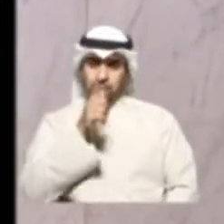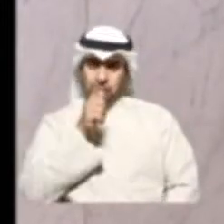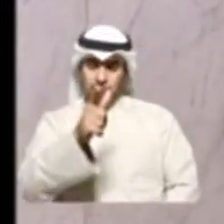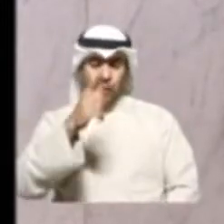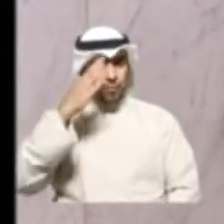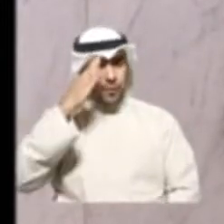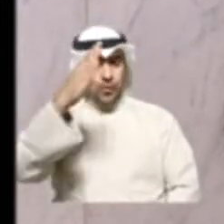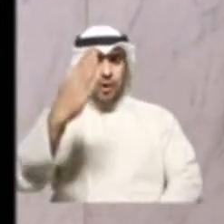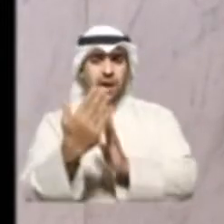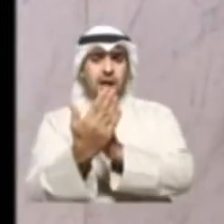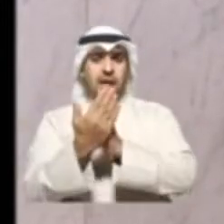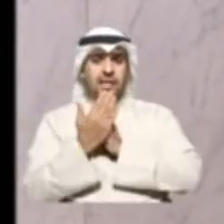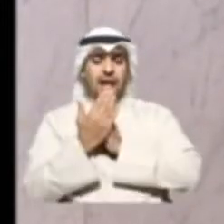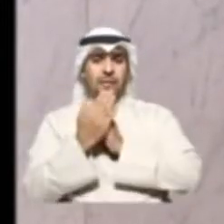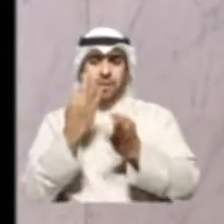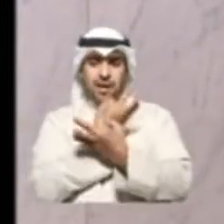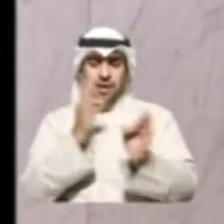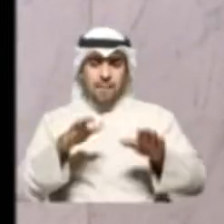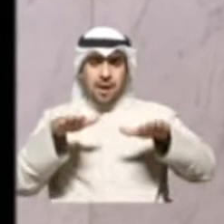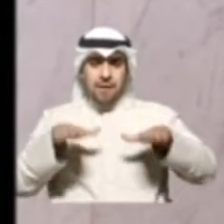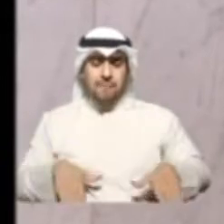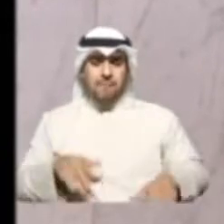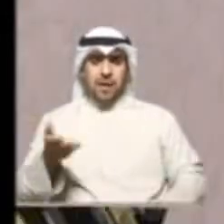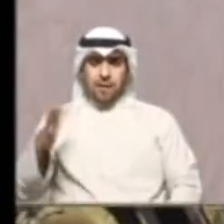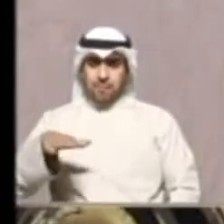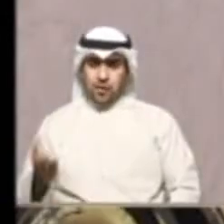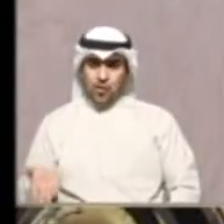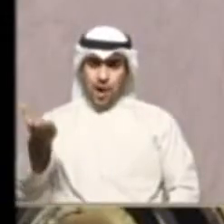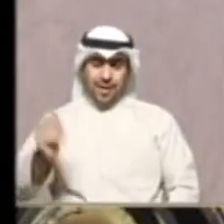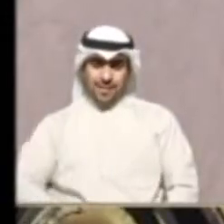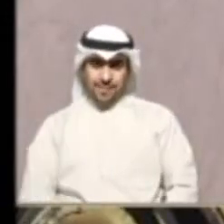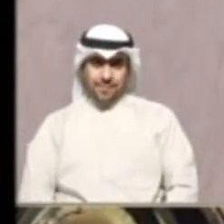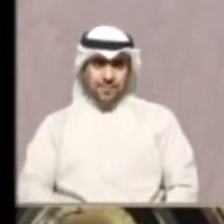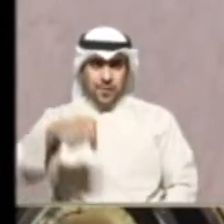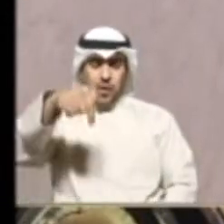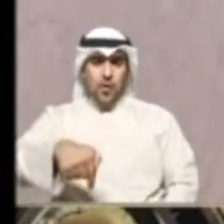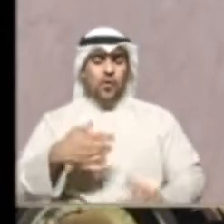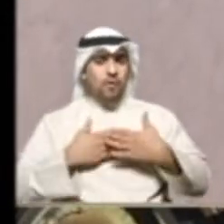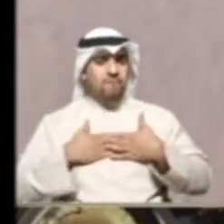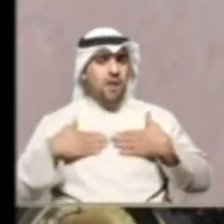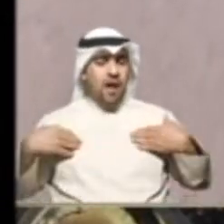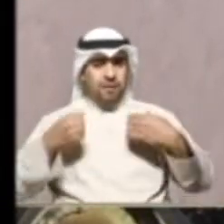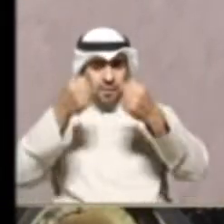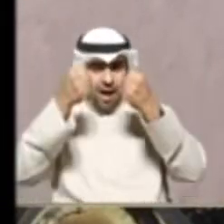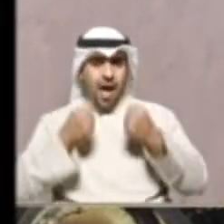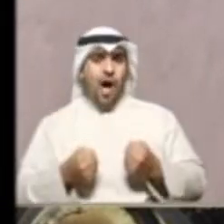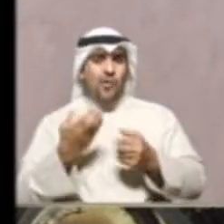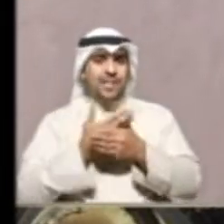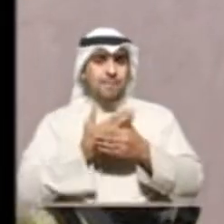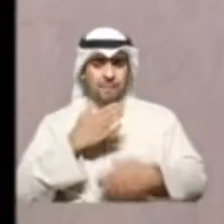أشكر جهده ودعمه لنا. أشكر مكتب الشهيد، شكرا للجميع. اليوم أنا جدا سعيدة بوجودي